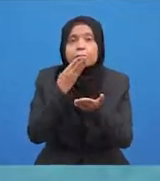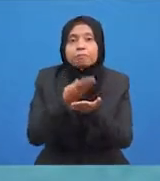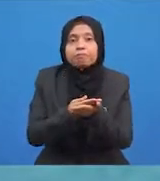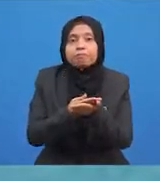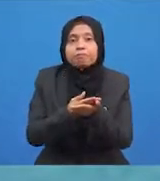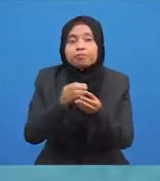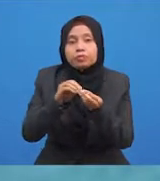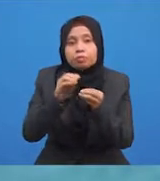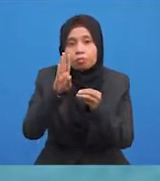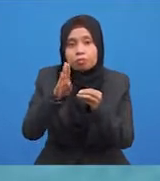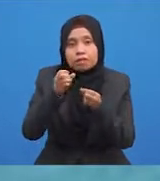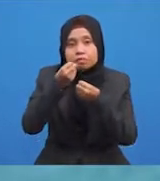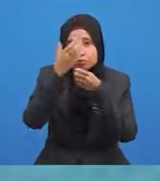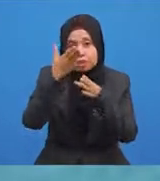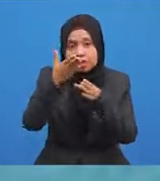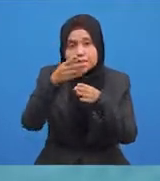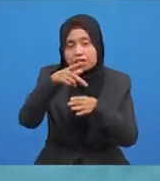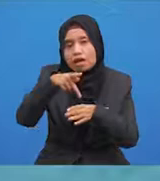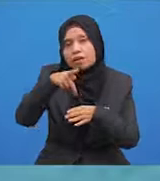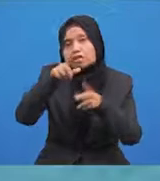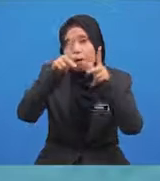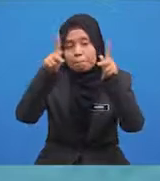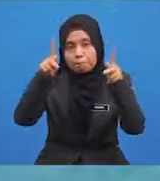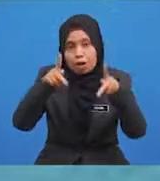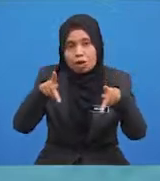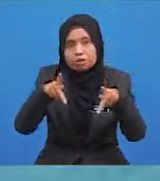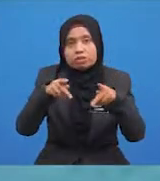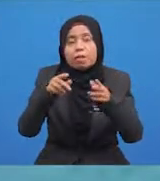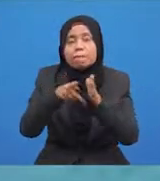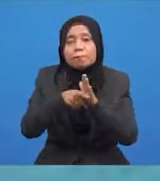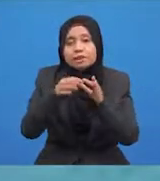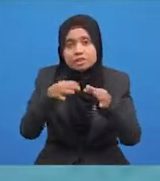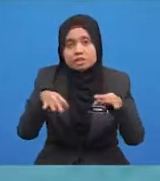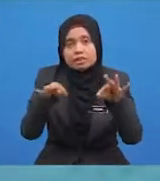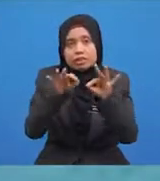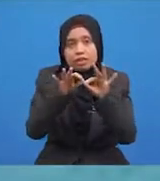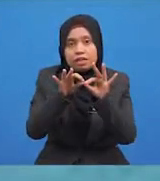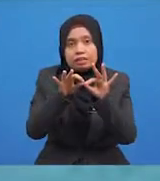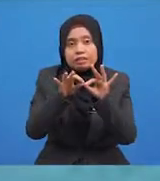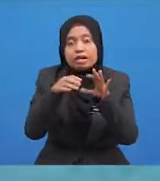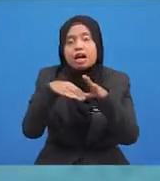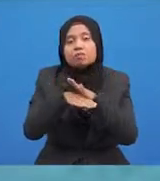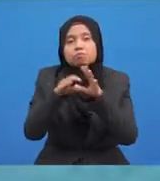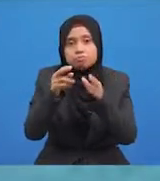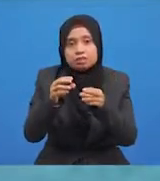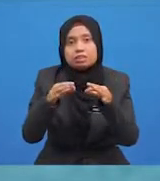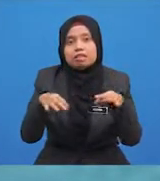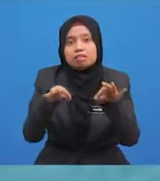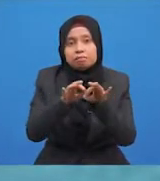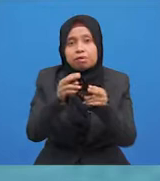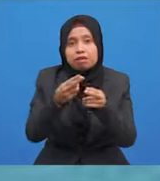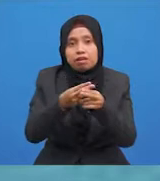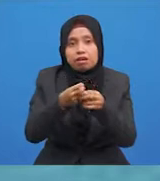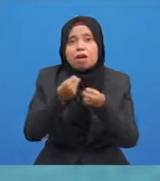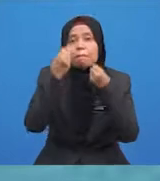4. Menyatakan plot penceritaan yang terdapat dalam cerpen. 5.